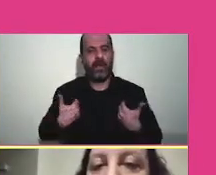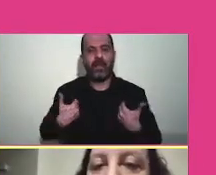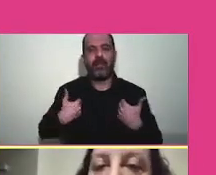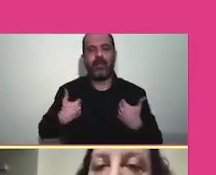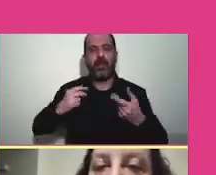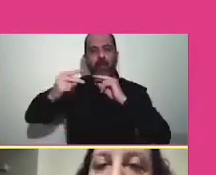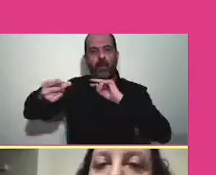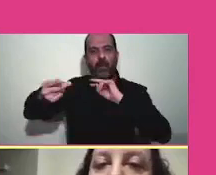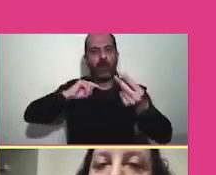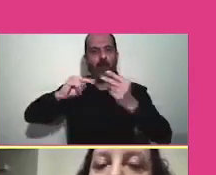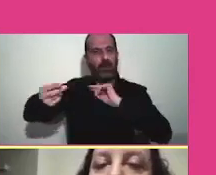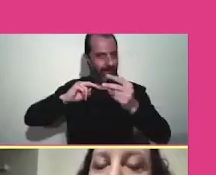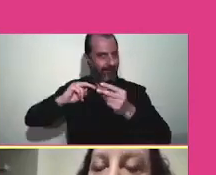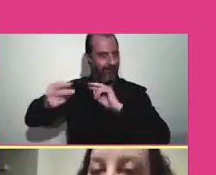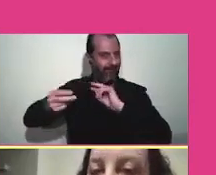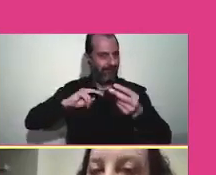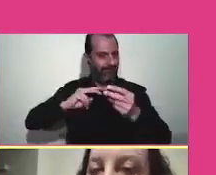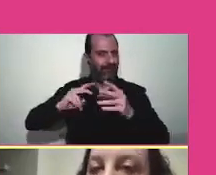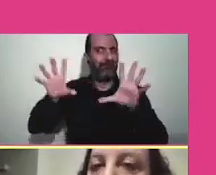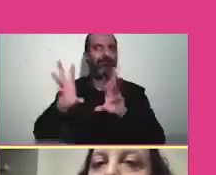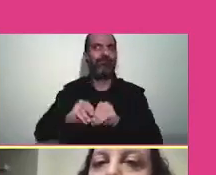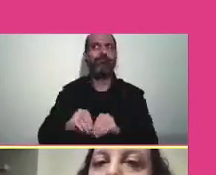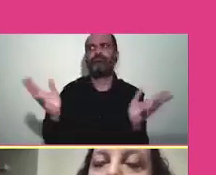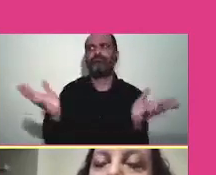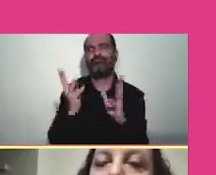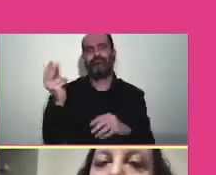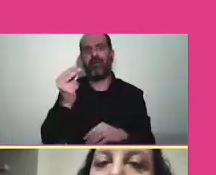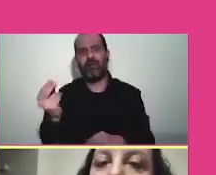ερωτήσεις, όπως είπαμε, σε σχέση με θέματα